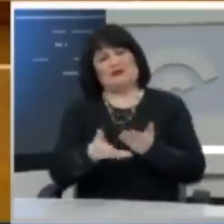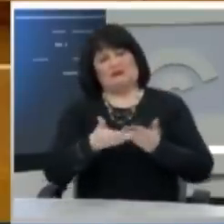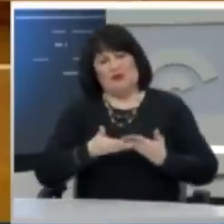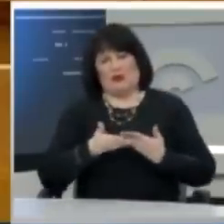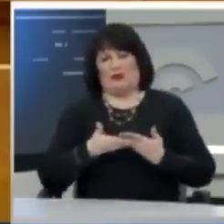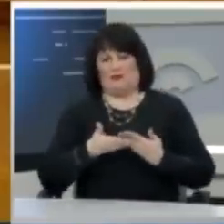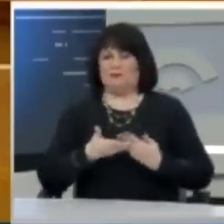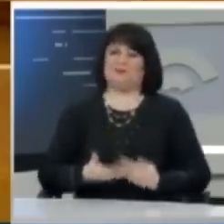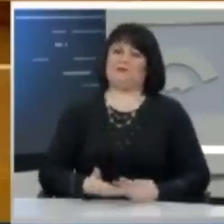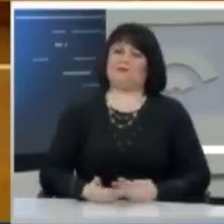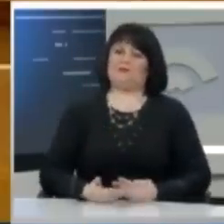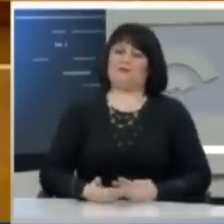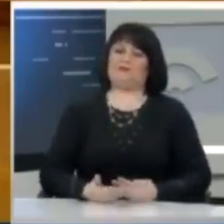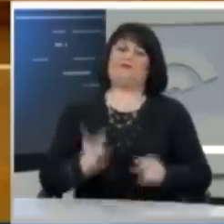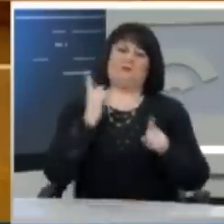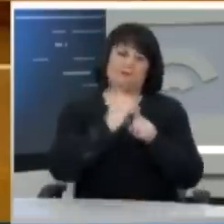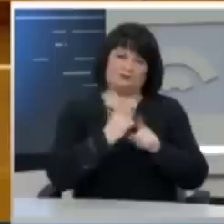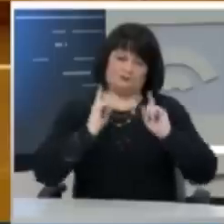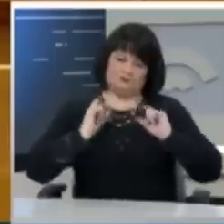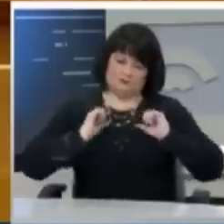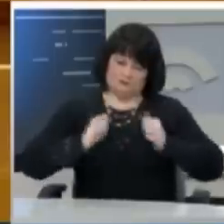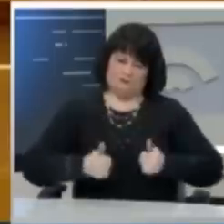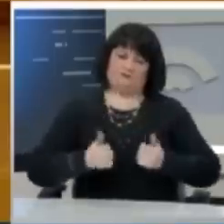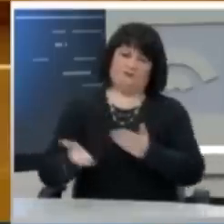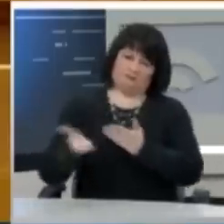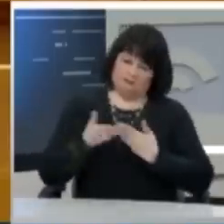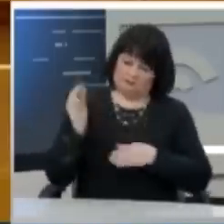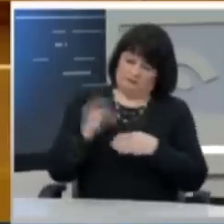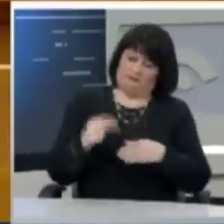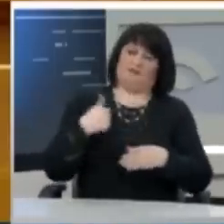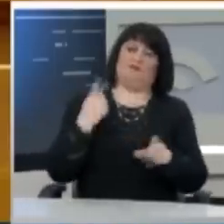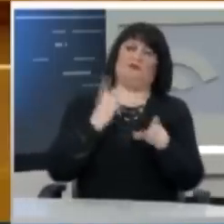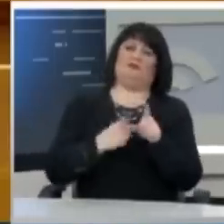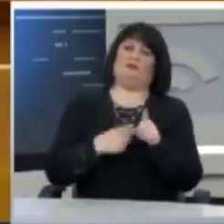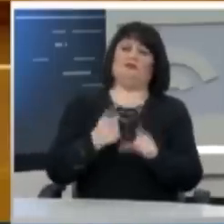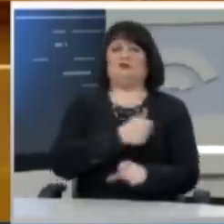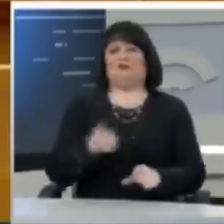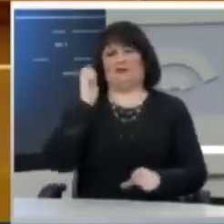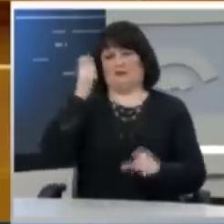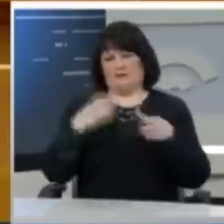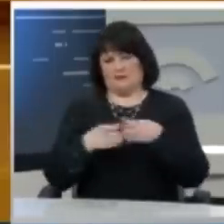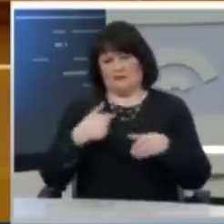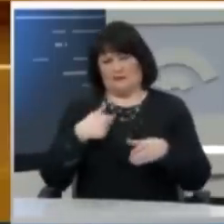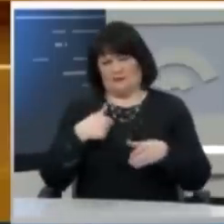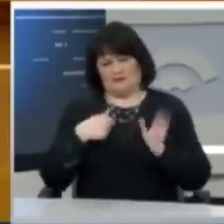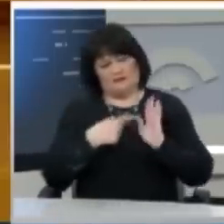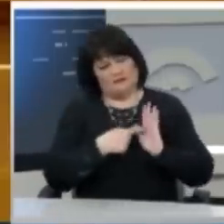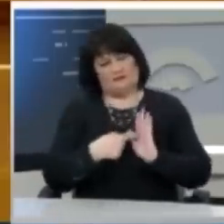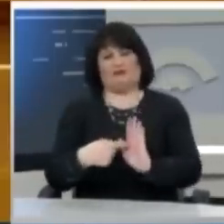Να ενισχύσουν ιδιαίτερα αποφασιστικά το ΚΚΕ, που είναι το μοναδικό κόμμα που